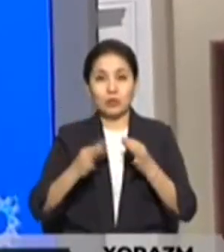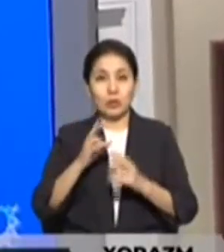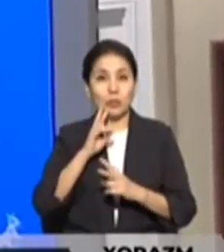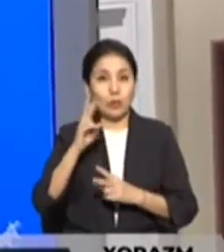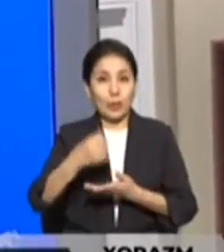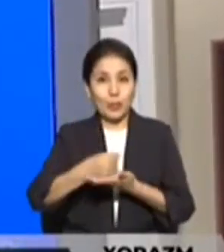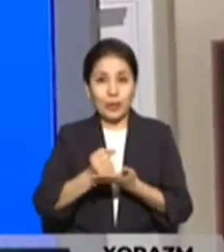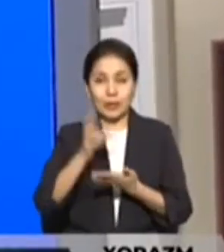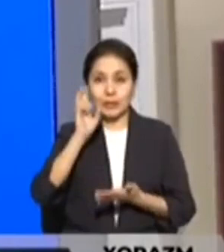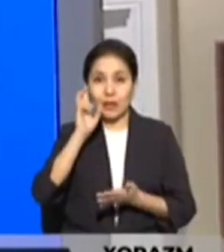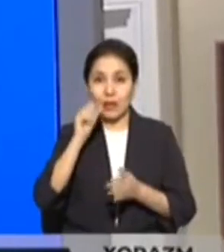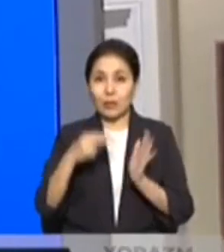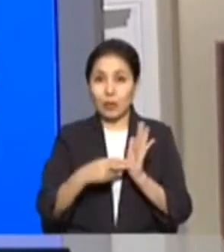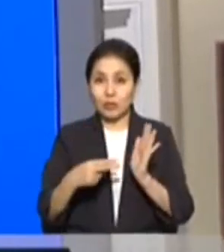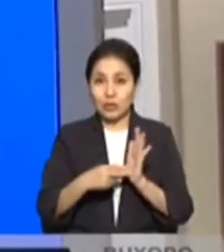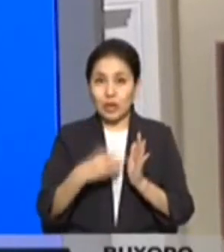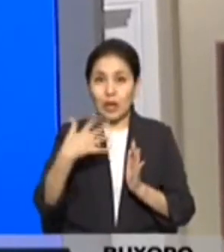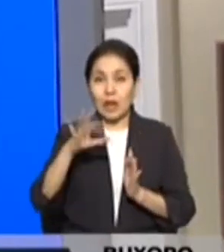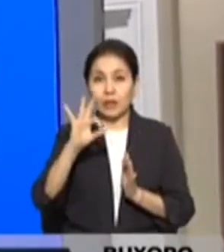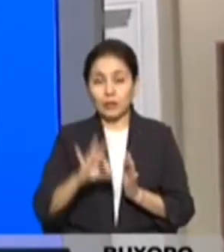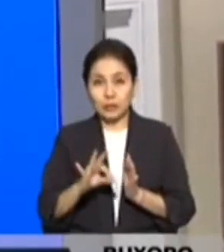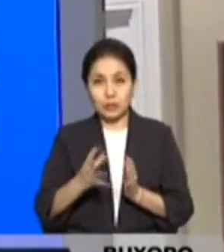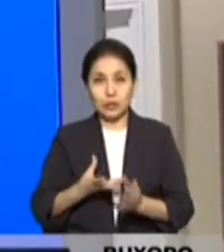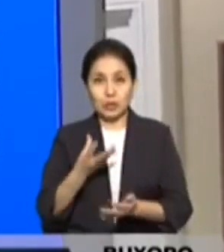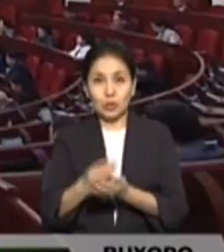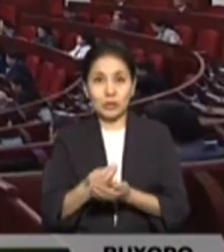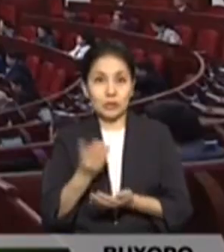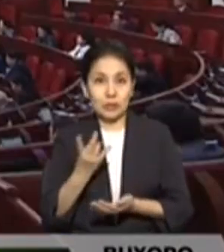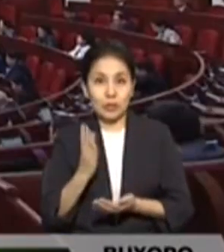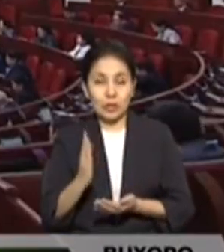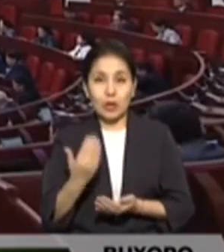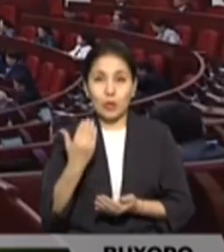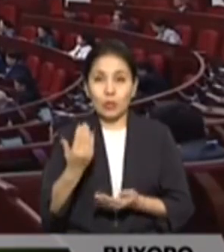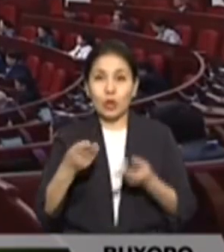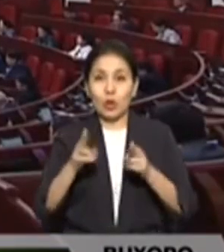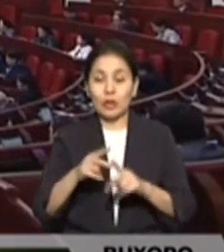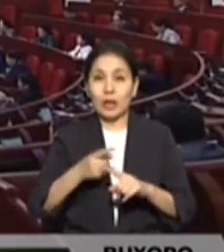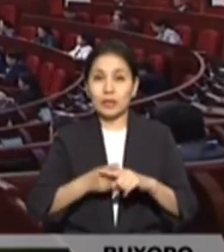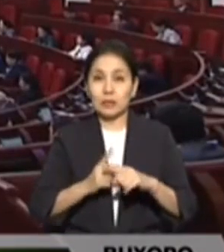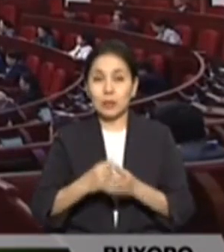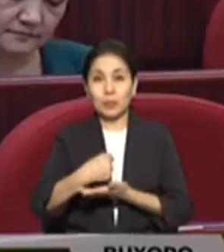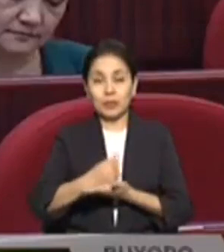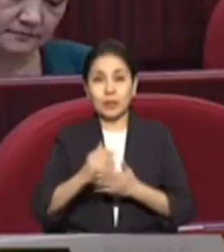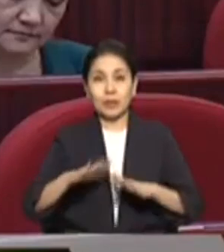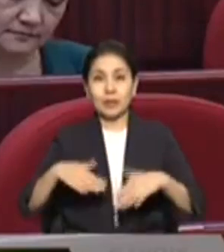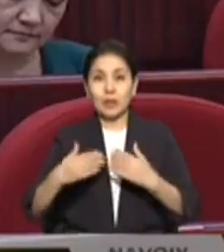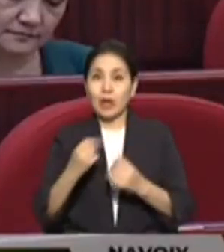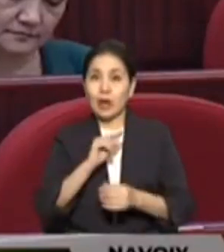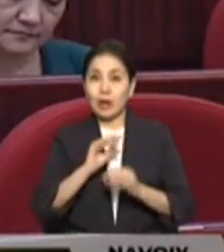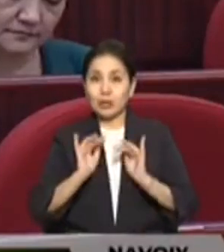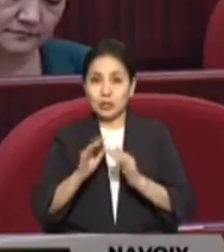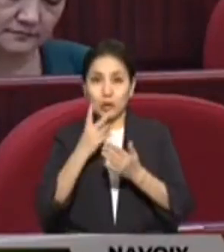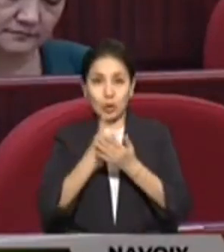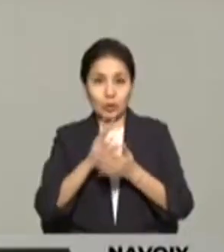qilganda belgilangan davlat boji stavkaning 50% miqdorida to'lashi belgilanmoqda. Bunda qolgan qismi belgilangan tartibda ishni ko'rish natijasi